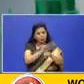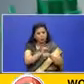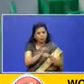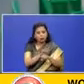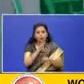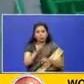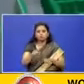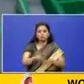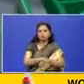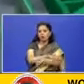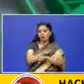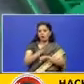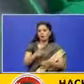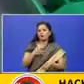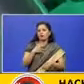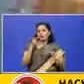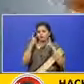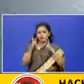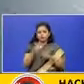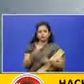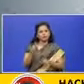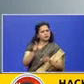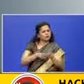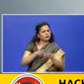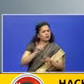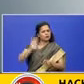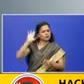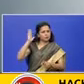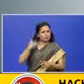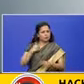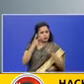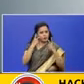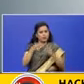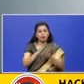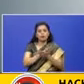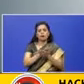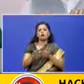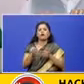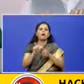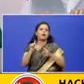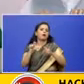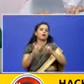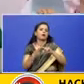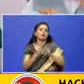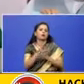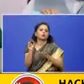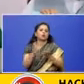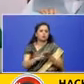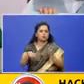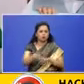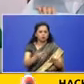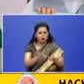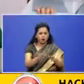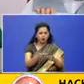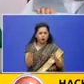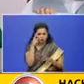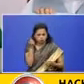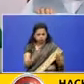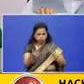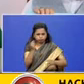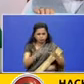ही प्रेरणा देने वाला है। बीते वर्षों में हुए हैकाथॉन्स ने देश के लाखों युवाओं ने